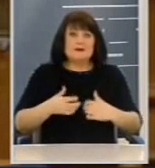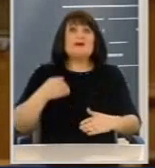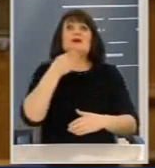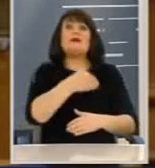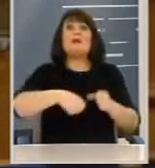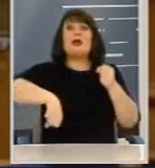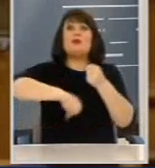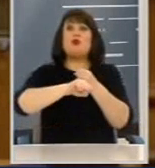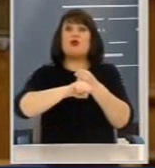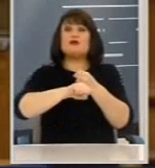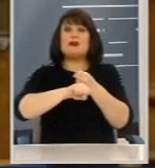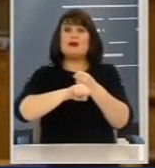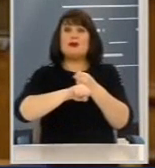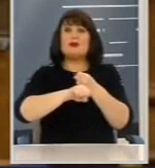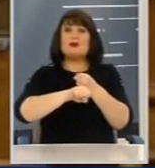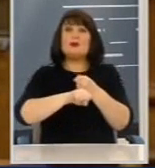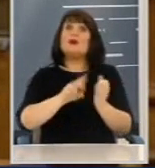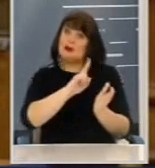ποδοσφαιρικό αγώνα. Δεν σταματήσατε εκεί.